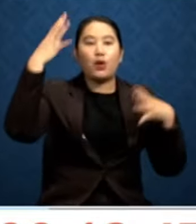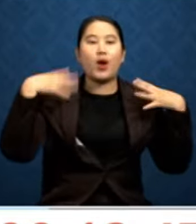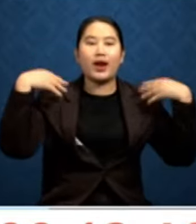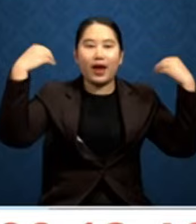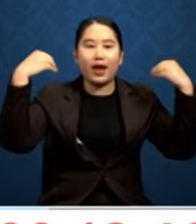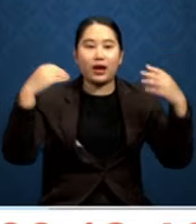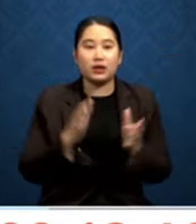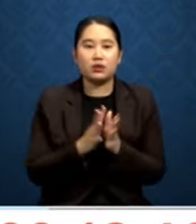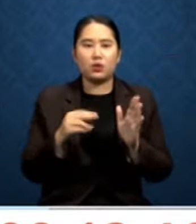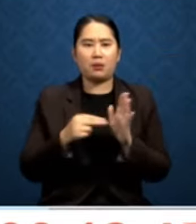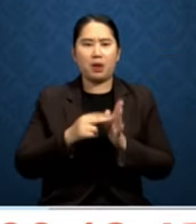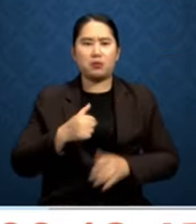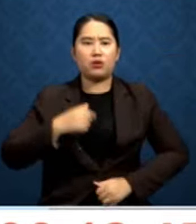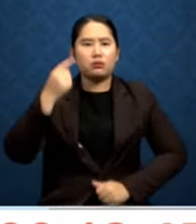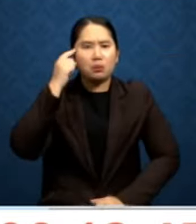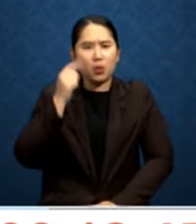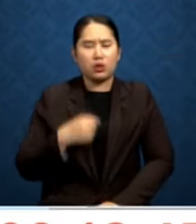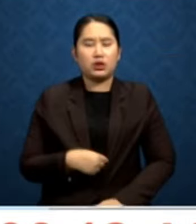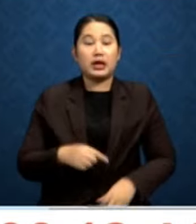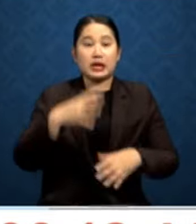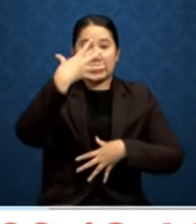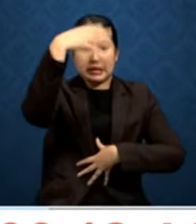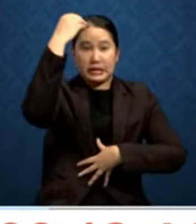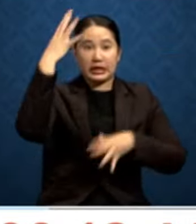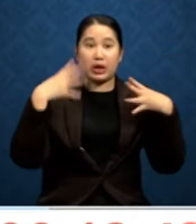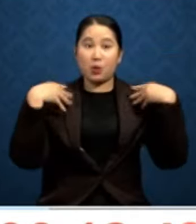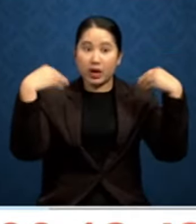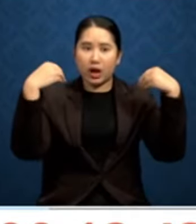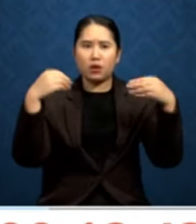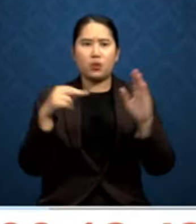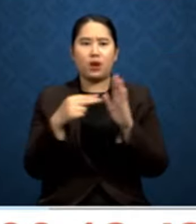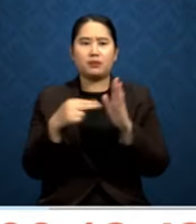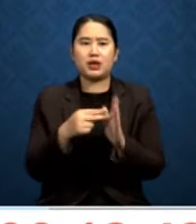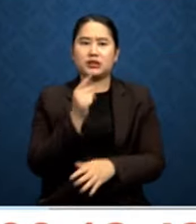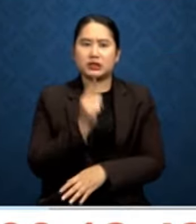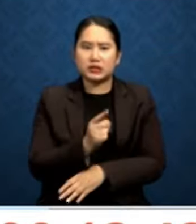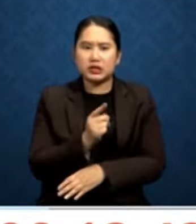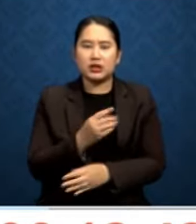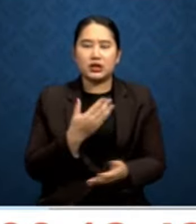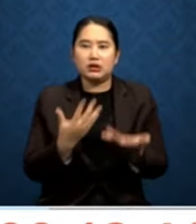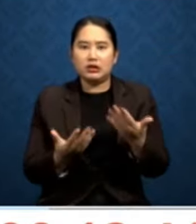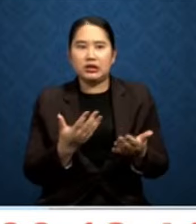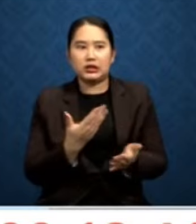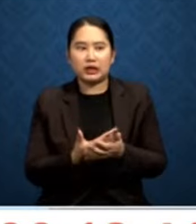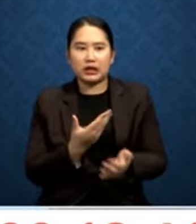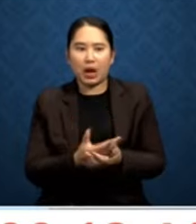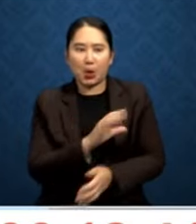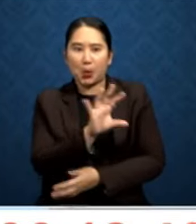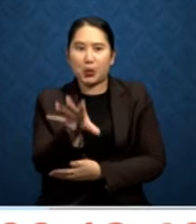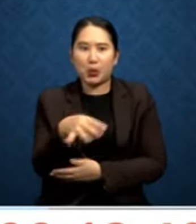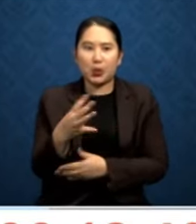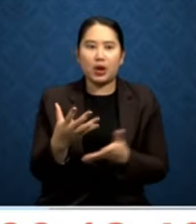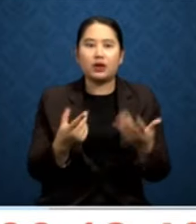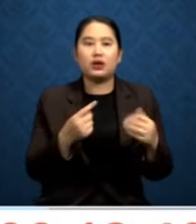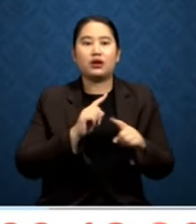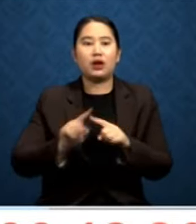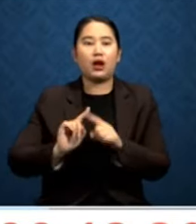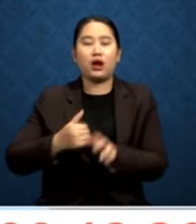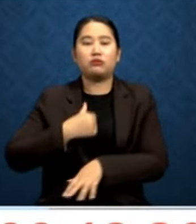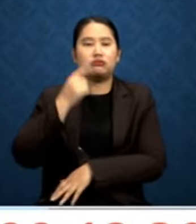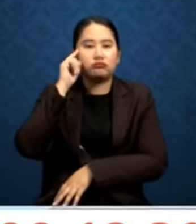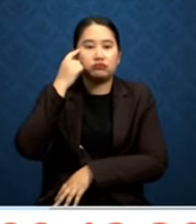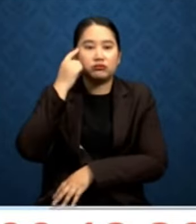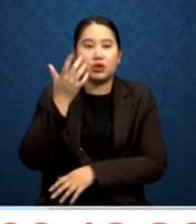ซึ่งผมไม่รู้ว่เป็เทวดา หรอว่ามันเป็เทวดาตบทรัพท์ หรอว่าเป็สาตานผีปอบอะไรหอเปล่า